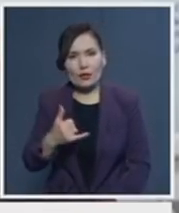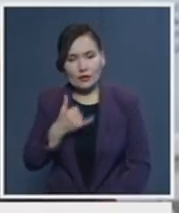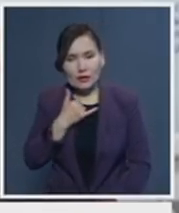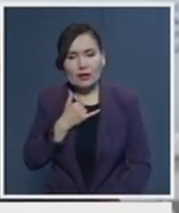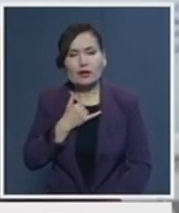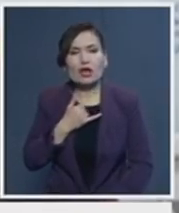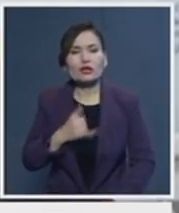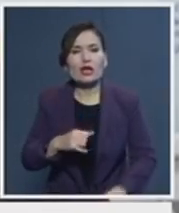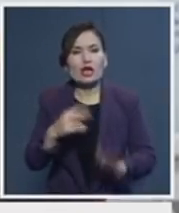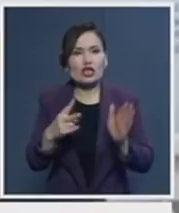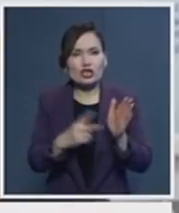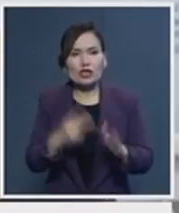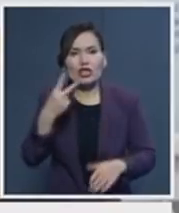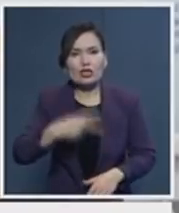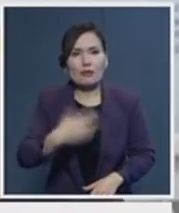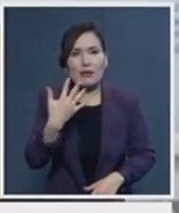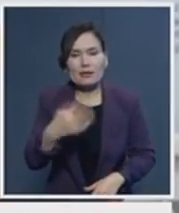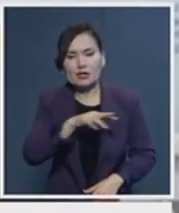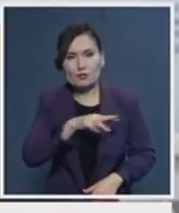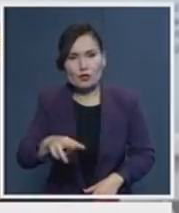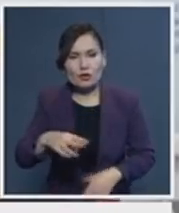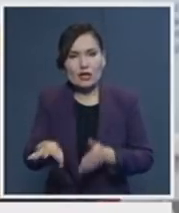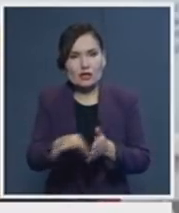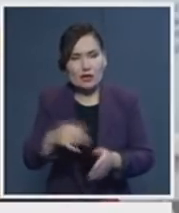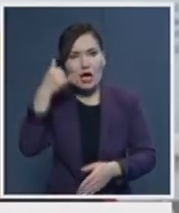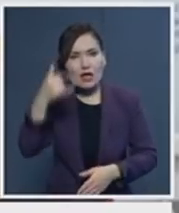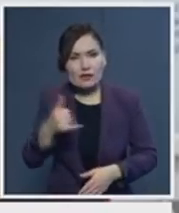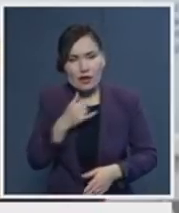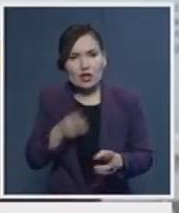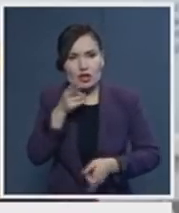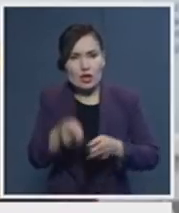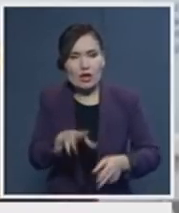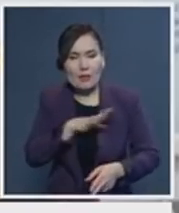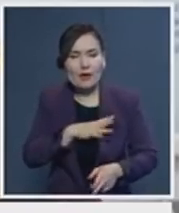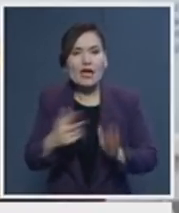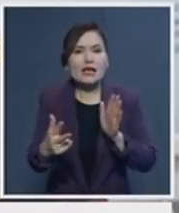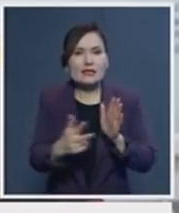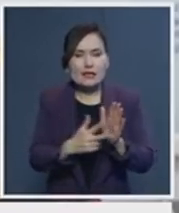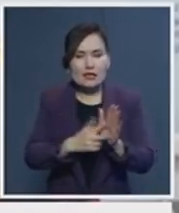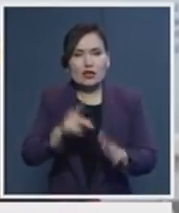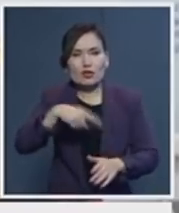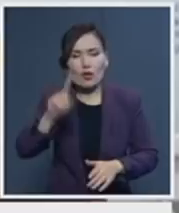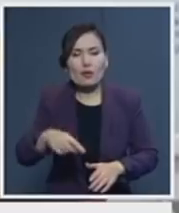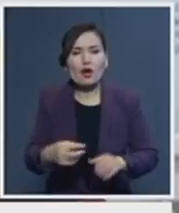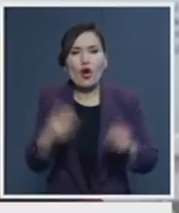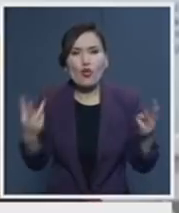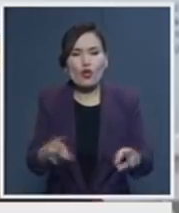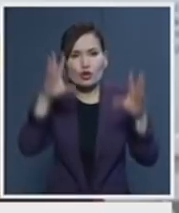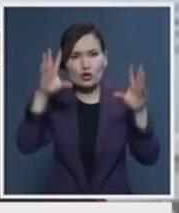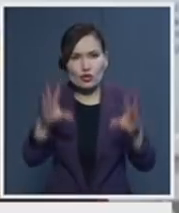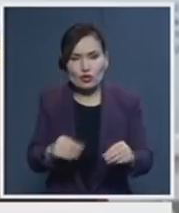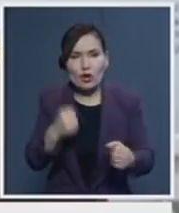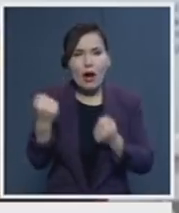19:29 минутта түсті. Біздің өрт сөндіру бөлімінің 8-ші өрт сөндіру қызметкерлері 19:45 минутта